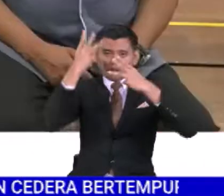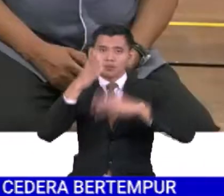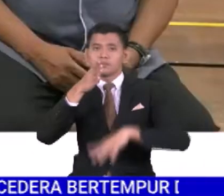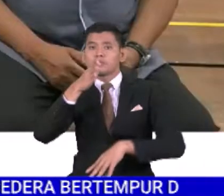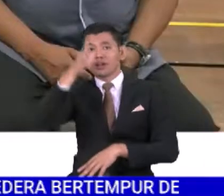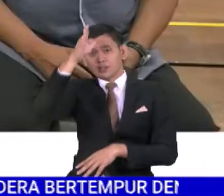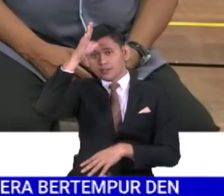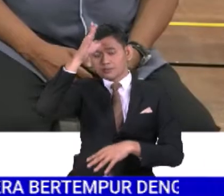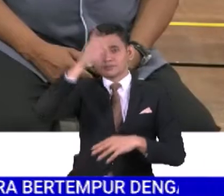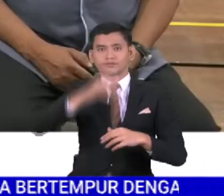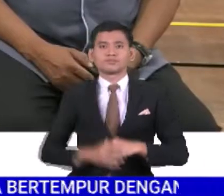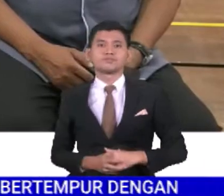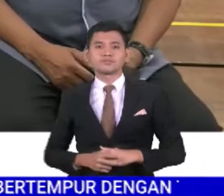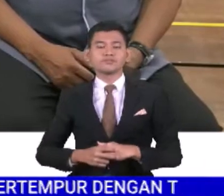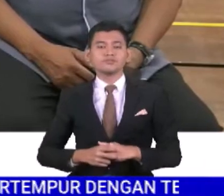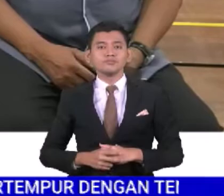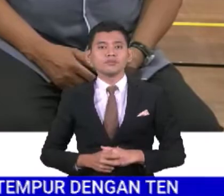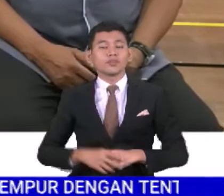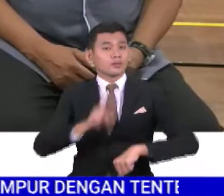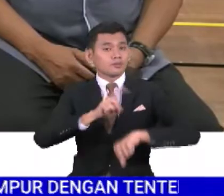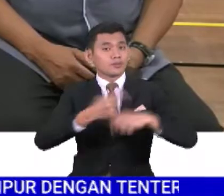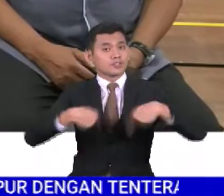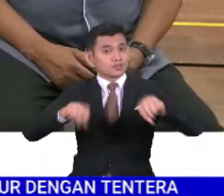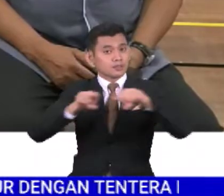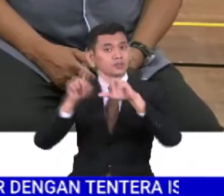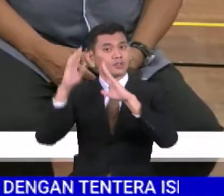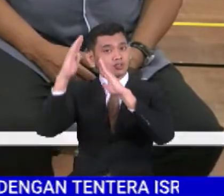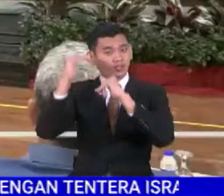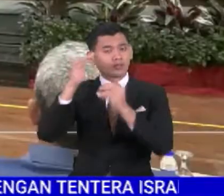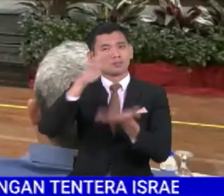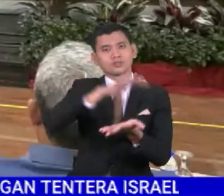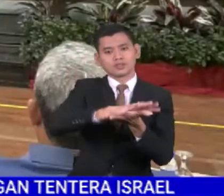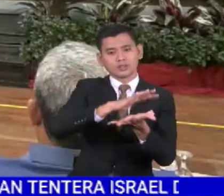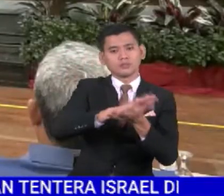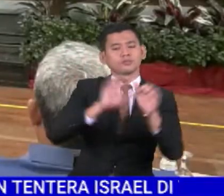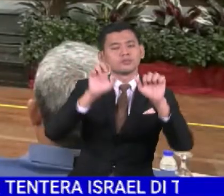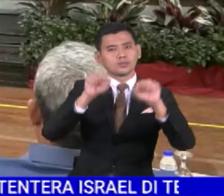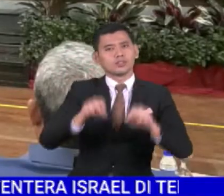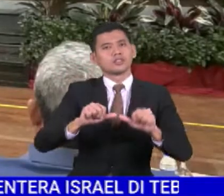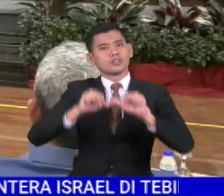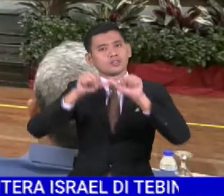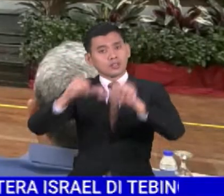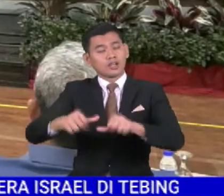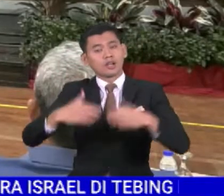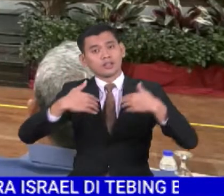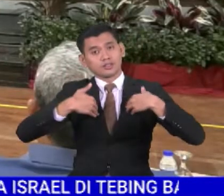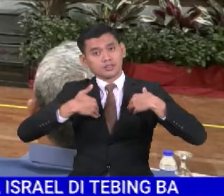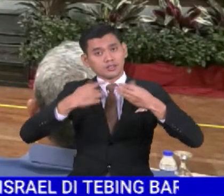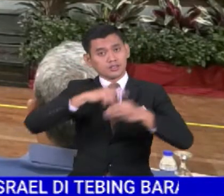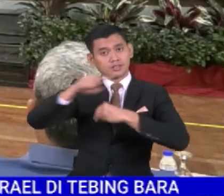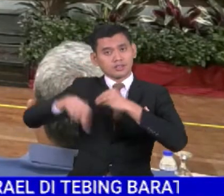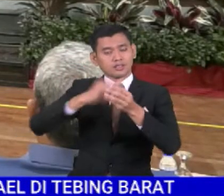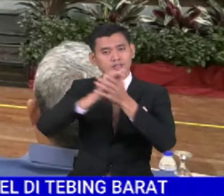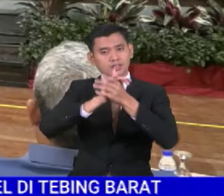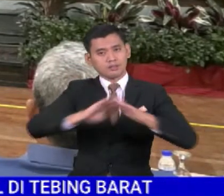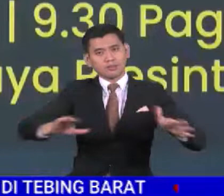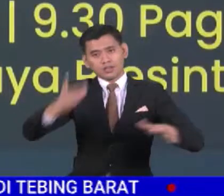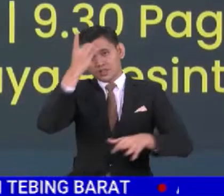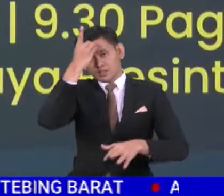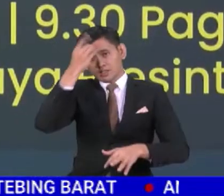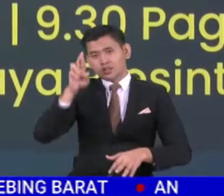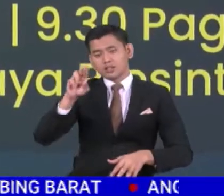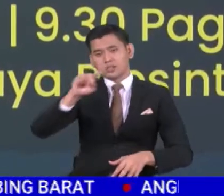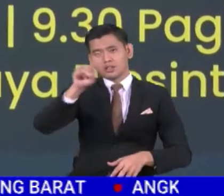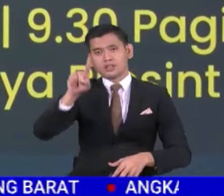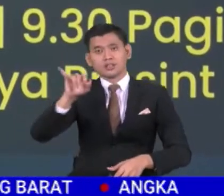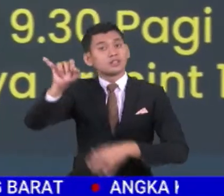bapa. Beliau pada masa sama mengharapkan pihak sekolah terus menerapkan aspek keselamatan. Dato' Dr. Razi menyatakan demikian